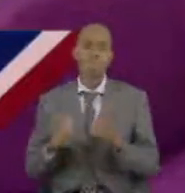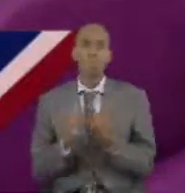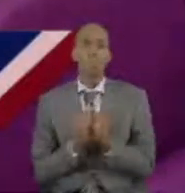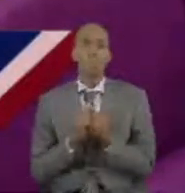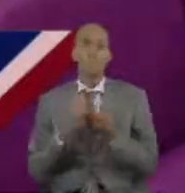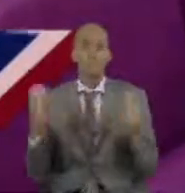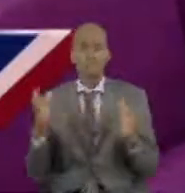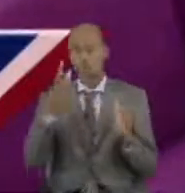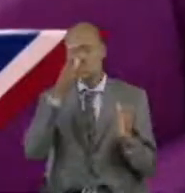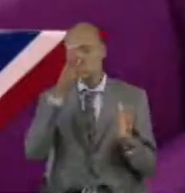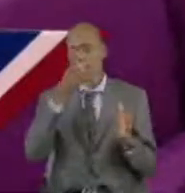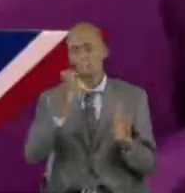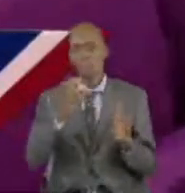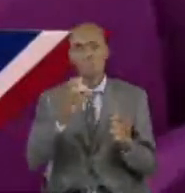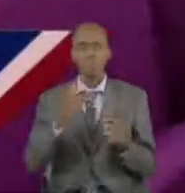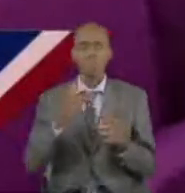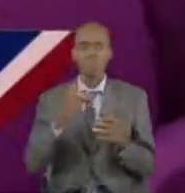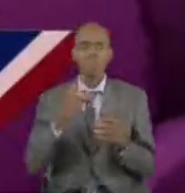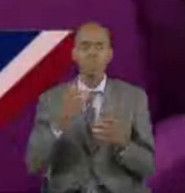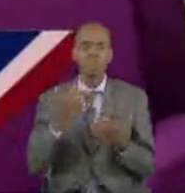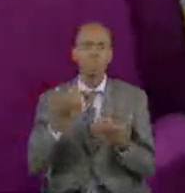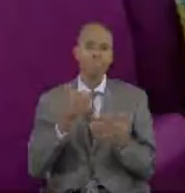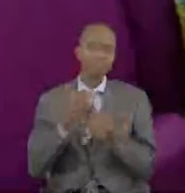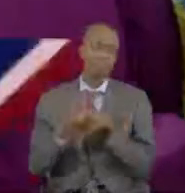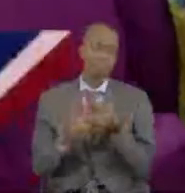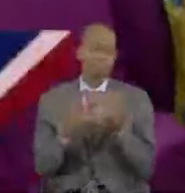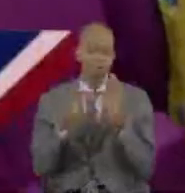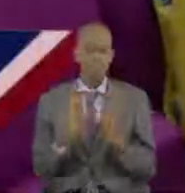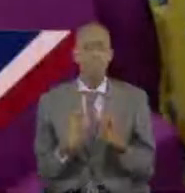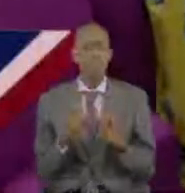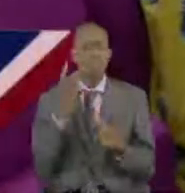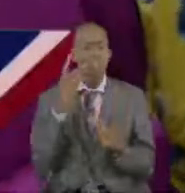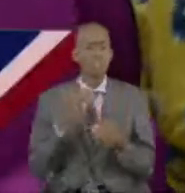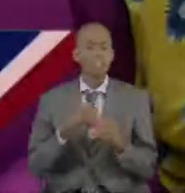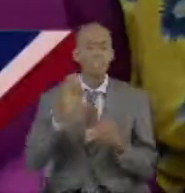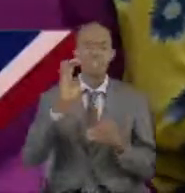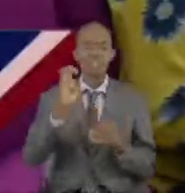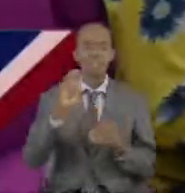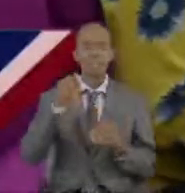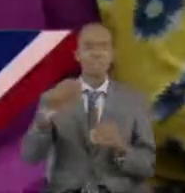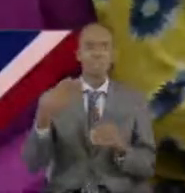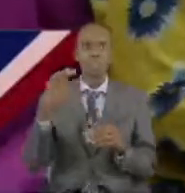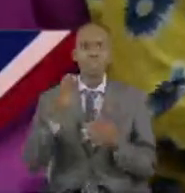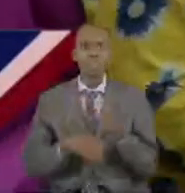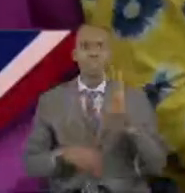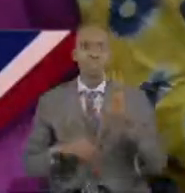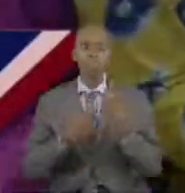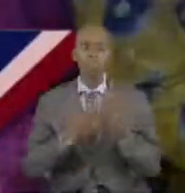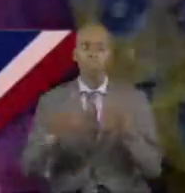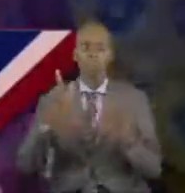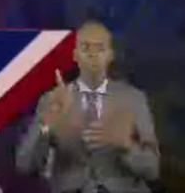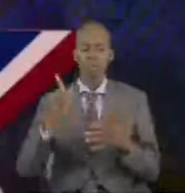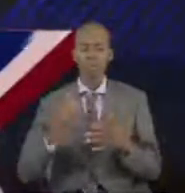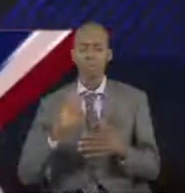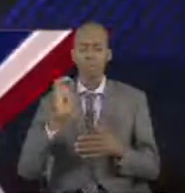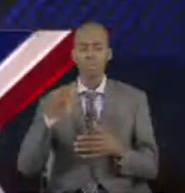corrompu voyons est saisie rapide 4 ephésiens japy 4 verset 20